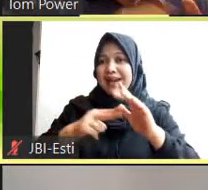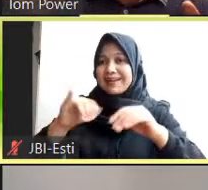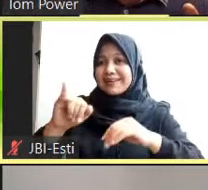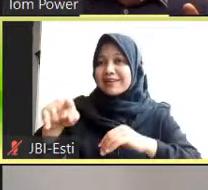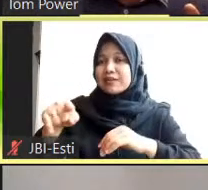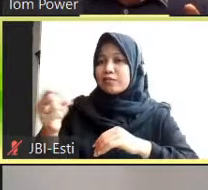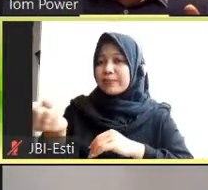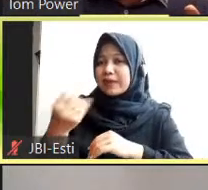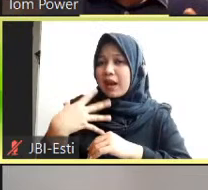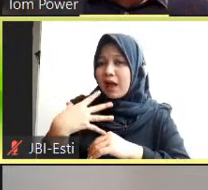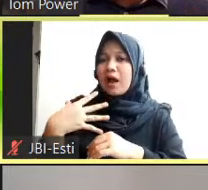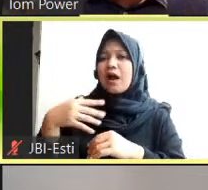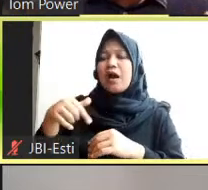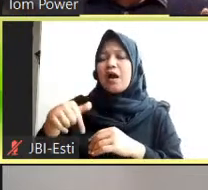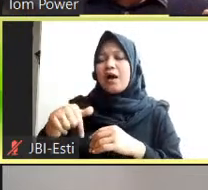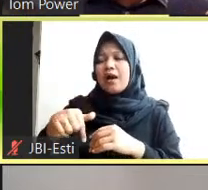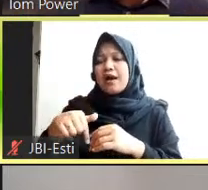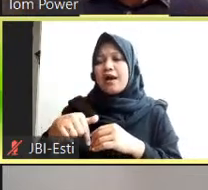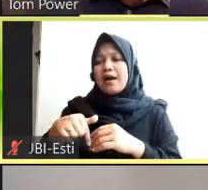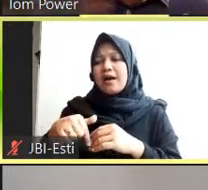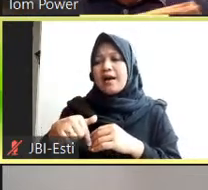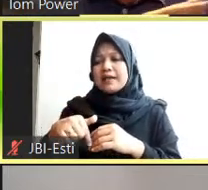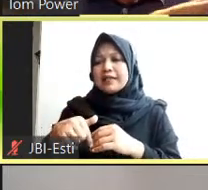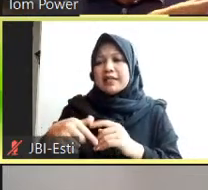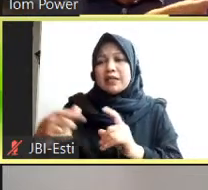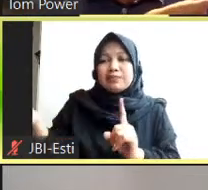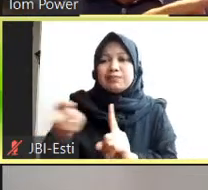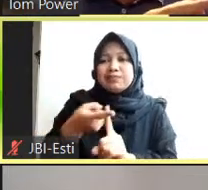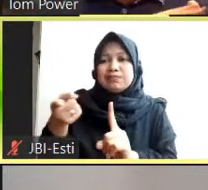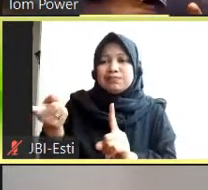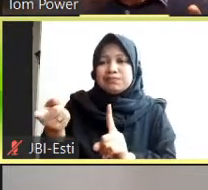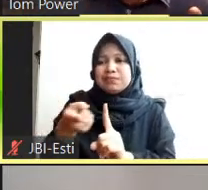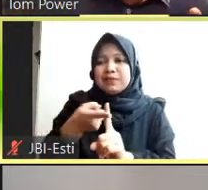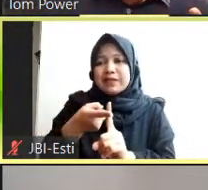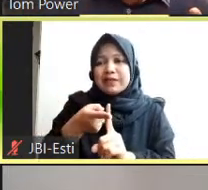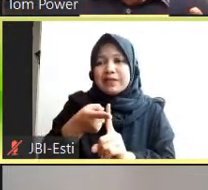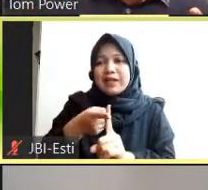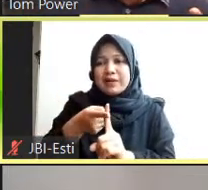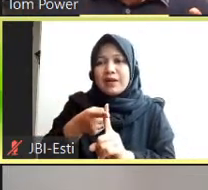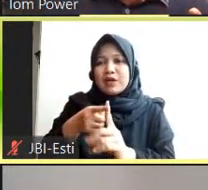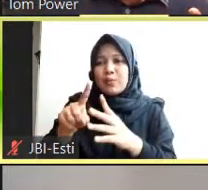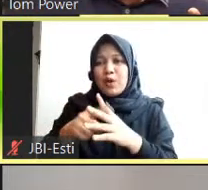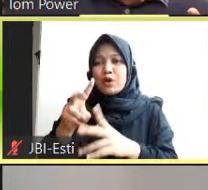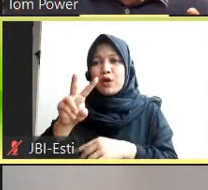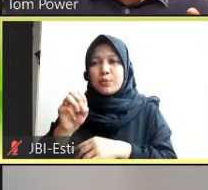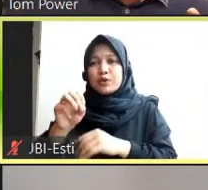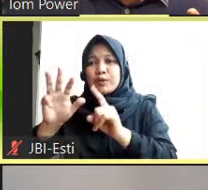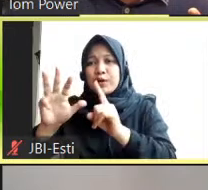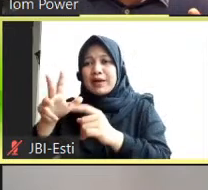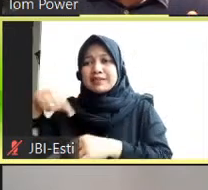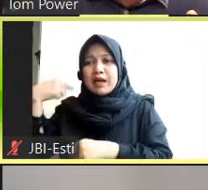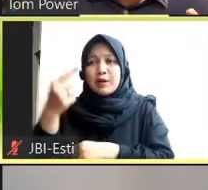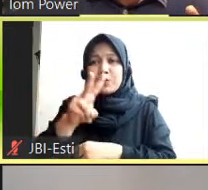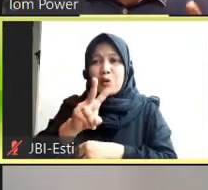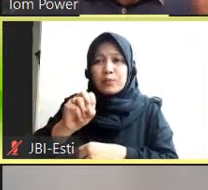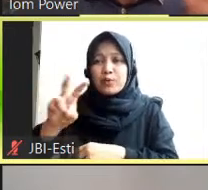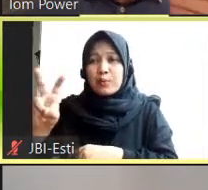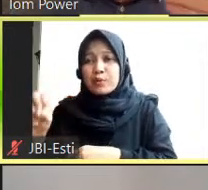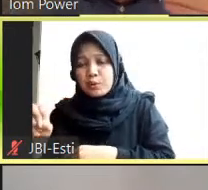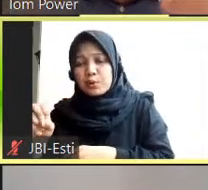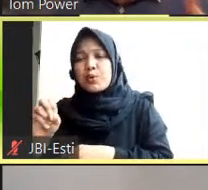terjadi eskalasi dalam bentuk represi dari tahun 2019 sampai tahun 2020.